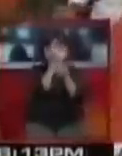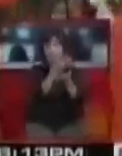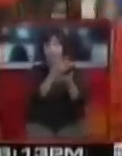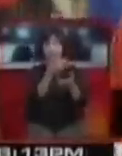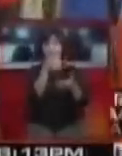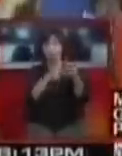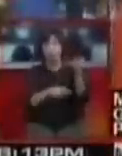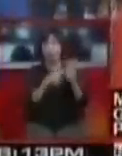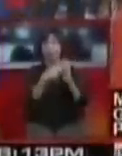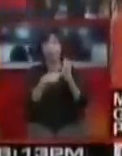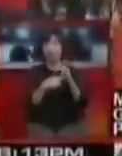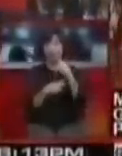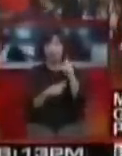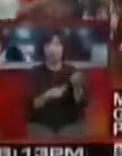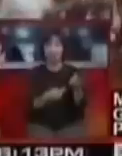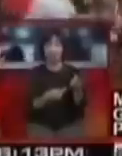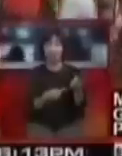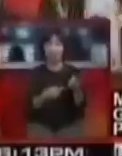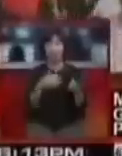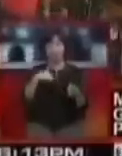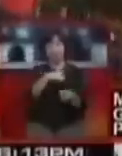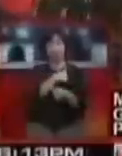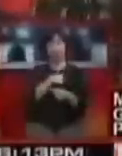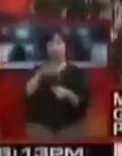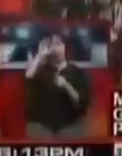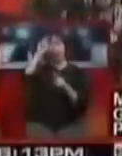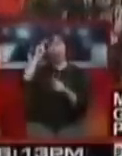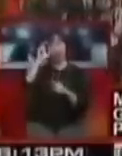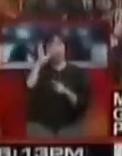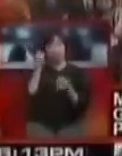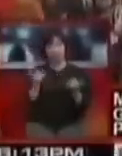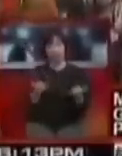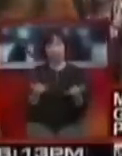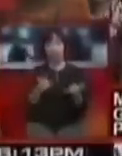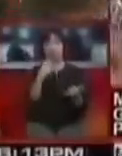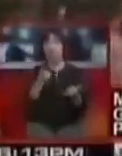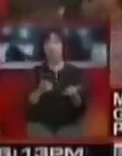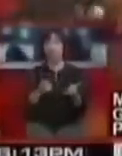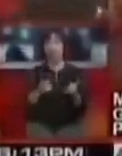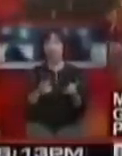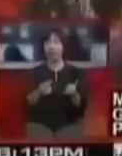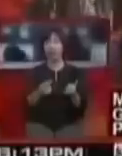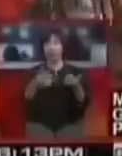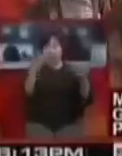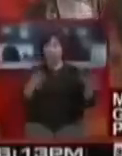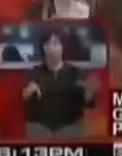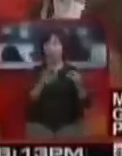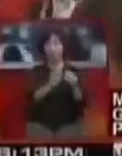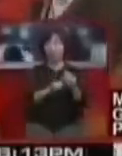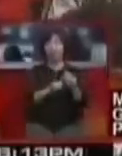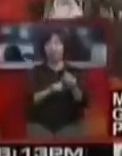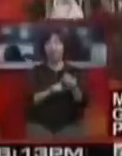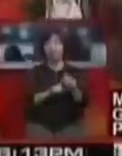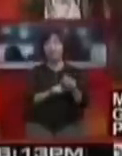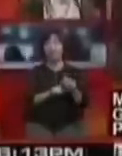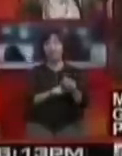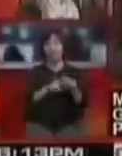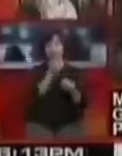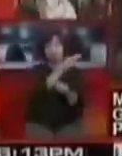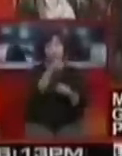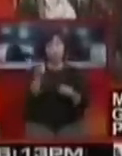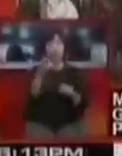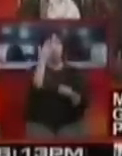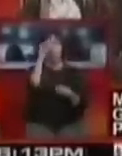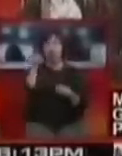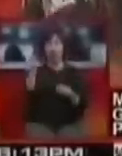ano yung itinatakda ng batas. Ating Pangulo ngayon mismo nagsasalita na tapos na raw ang batas militar, tapos na raw ang yugto ng diktadura. Pero